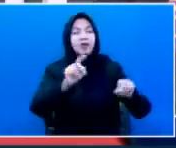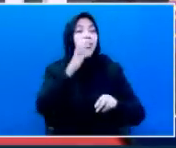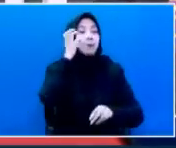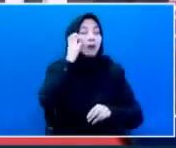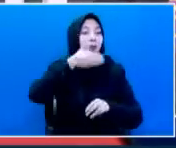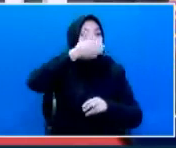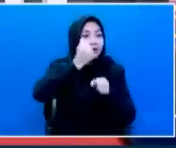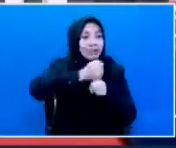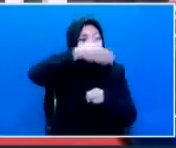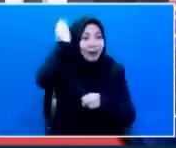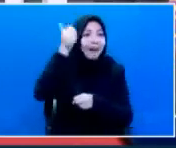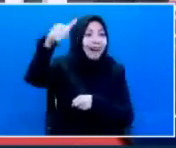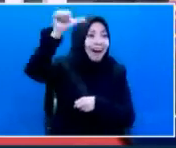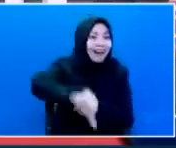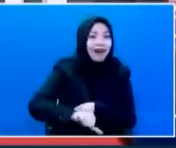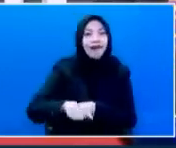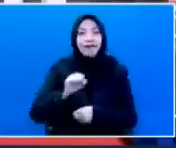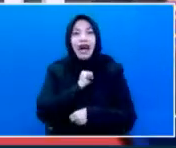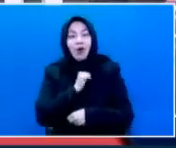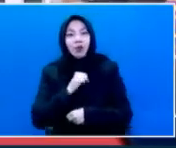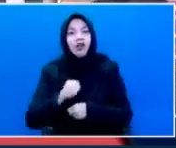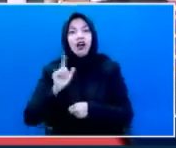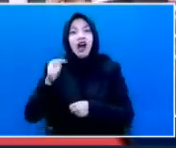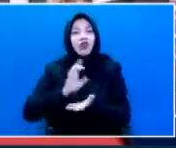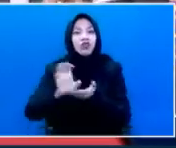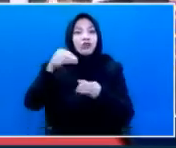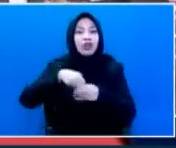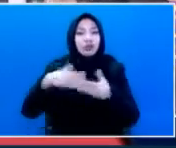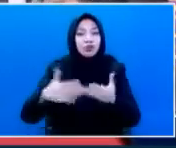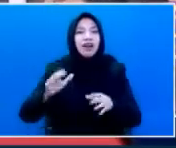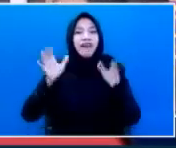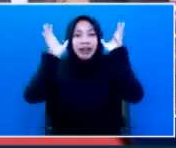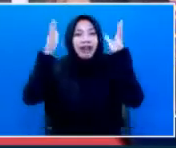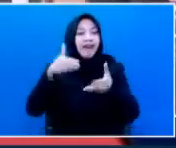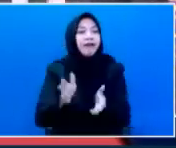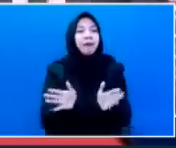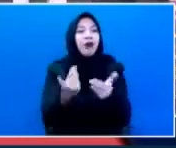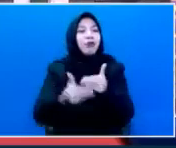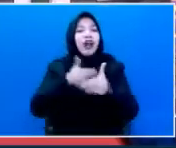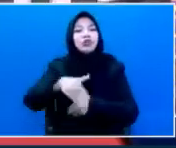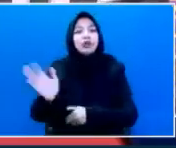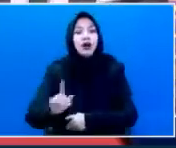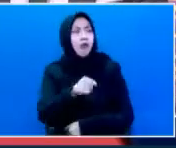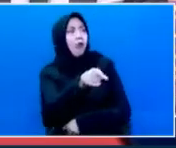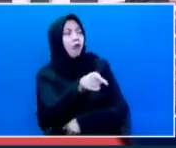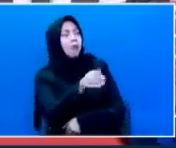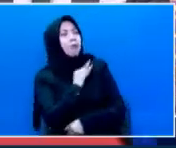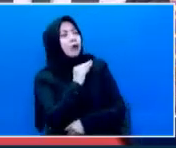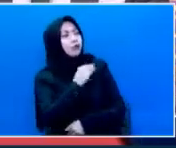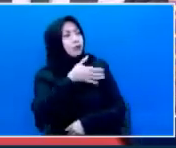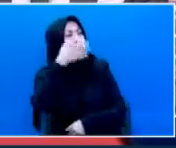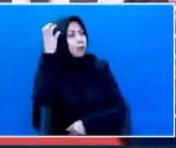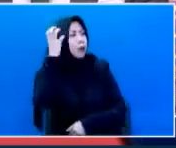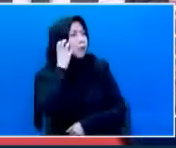IKN ini tidak ada kelanjutan sampai di situ dulu Mas Buran Kenapa harus Prabowo Gibran nah